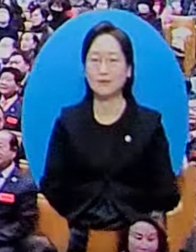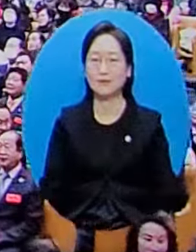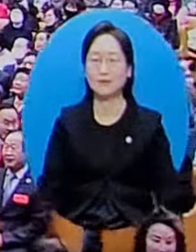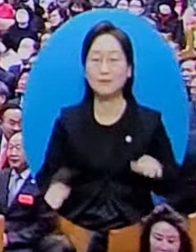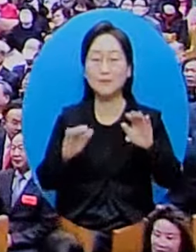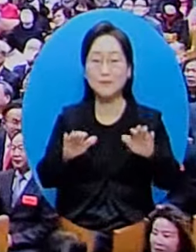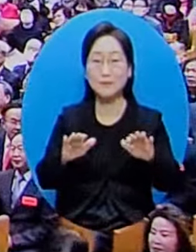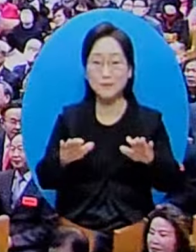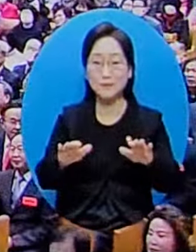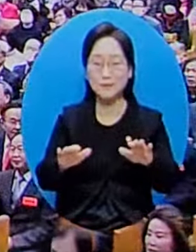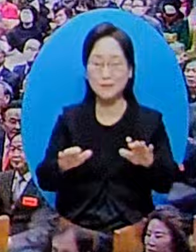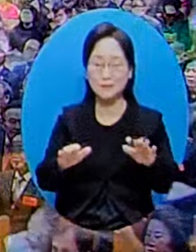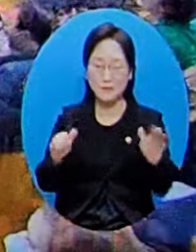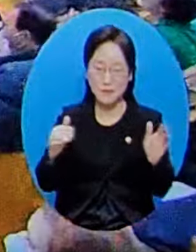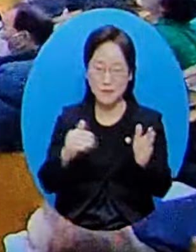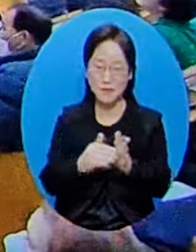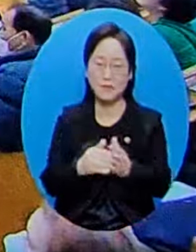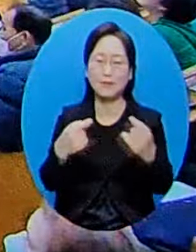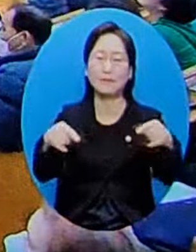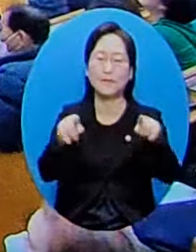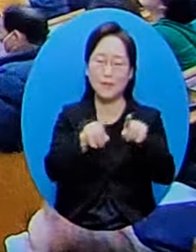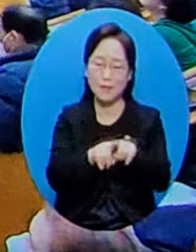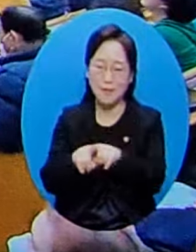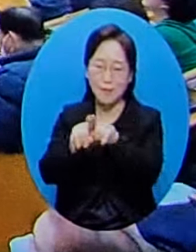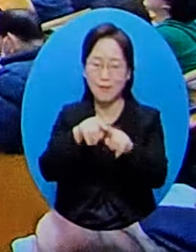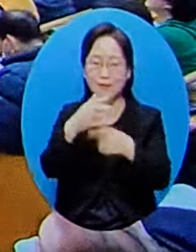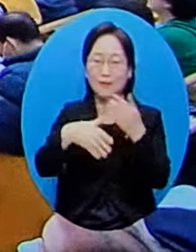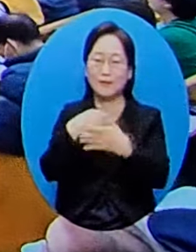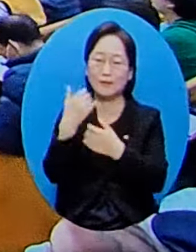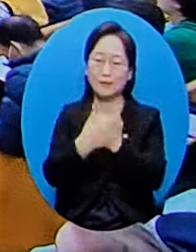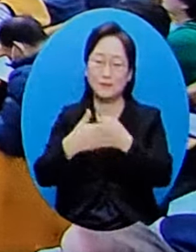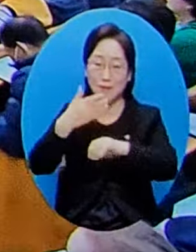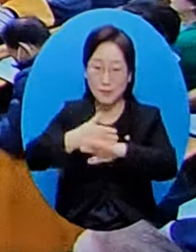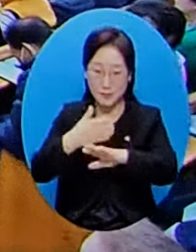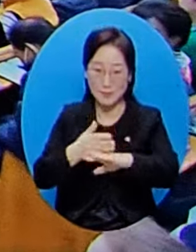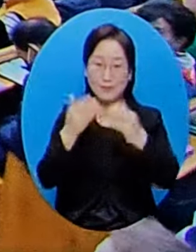오늘 이 시간까지 함께 하신 하나님 은혜 감사를 드립니다.